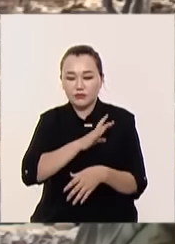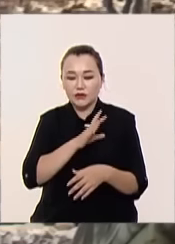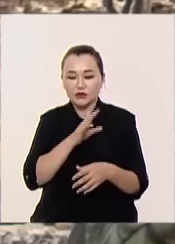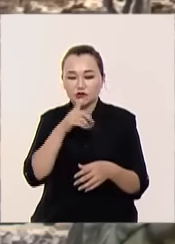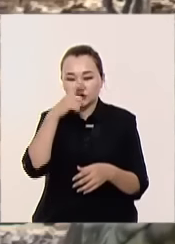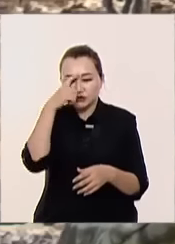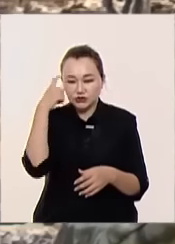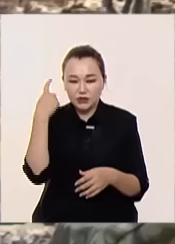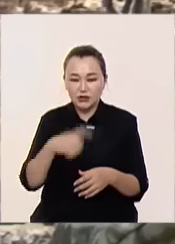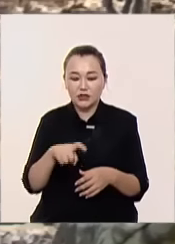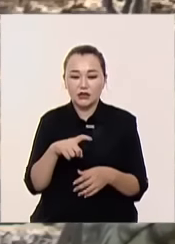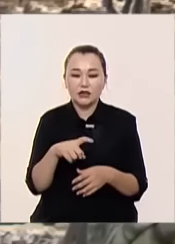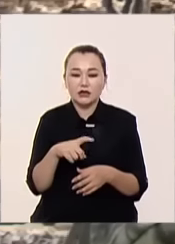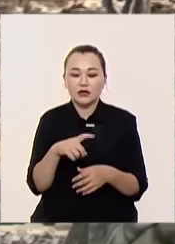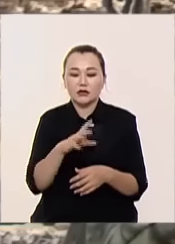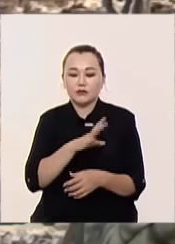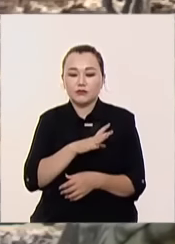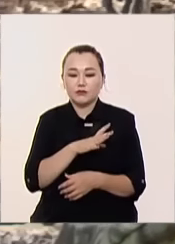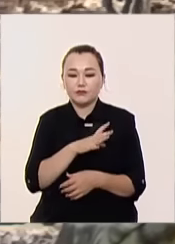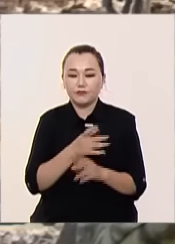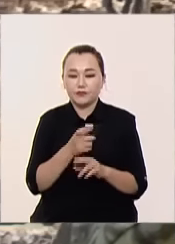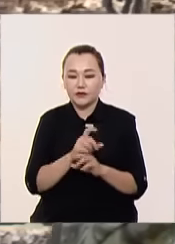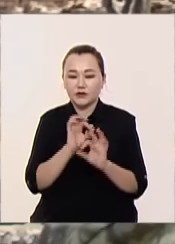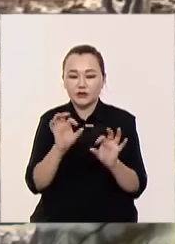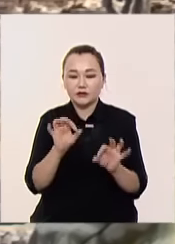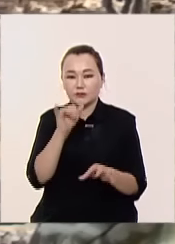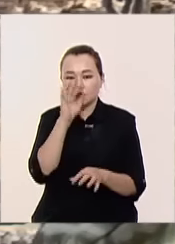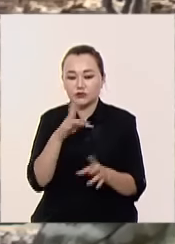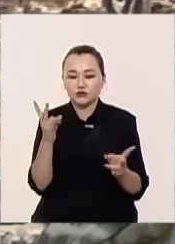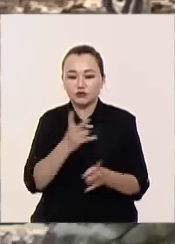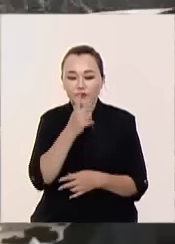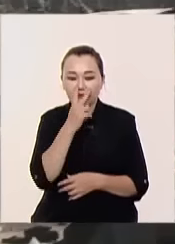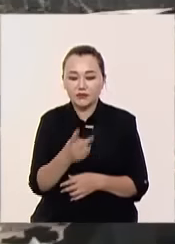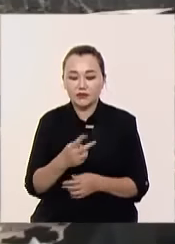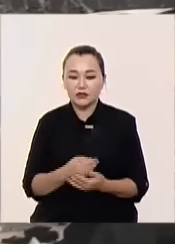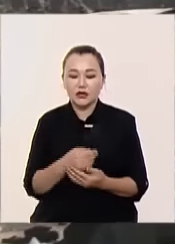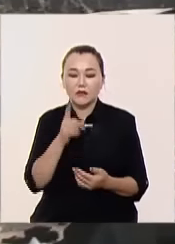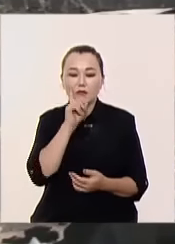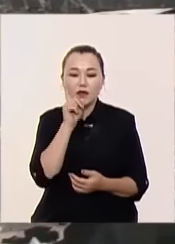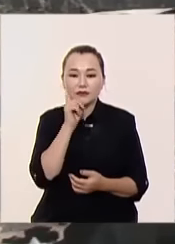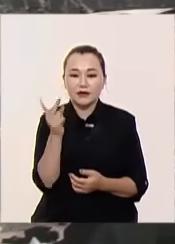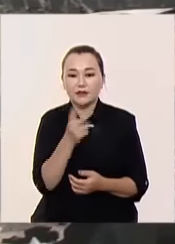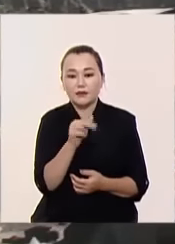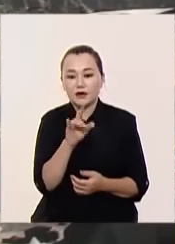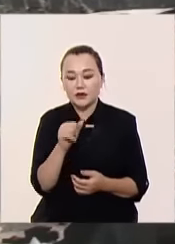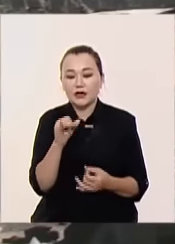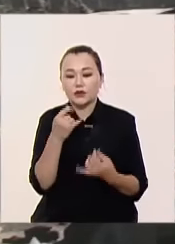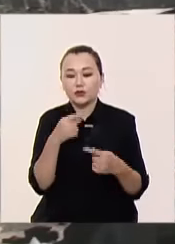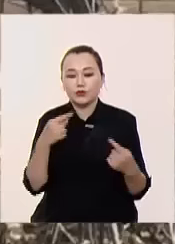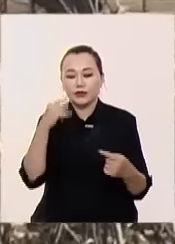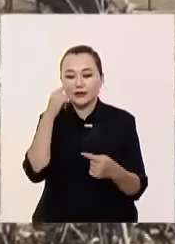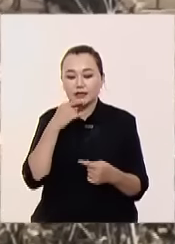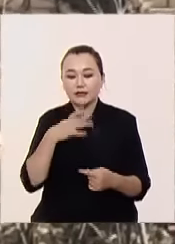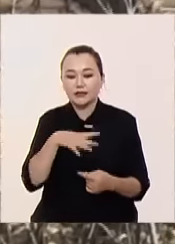жар. Это не описать, это надо видеть просто. Молодая пара, так же, как и все казахстанцы,